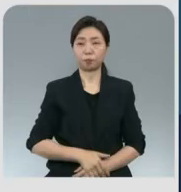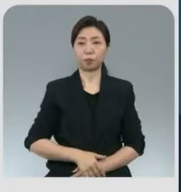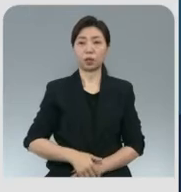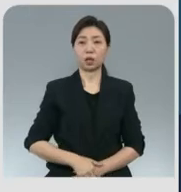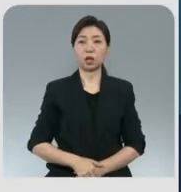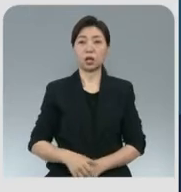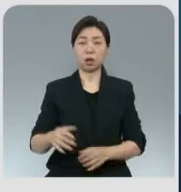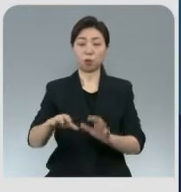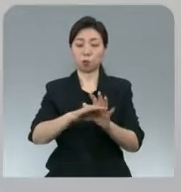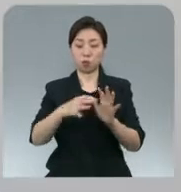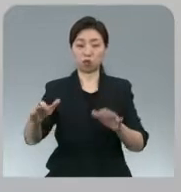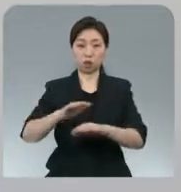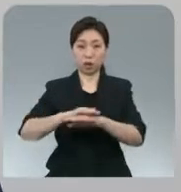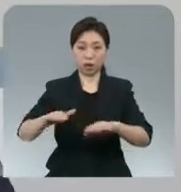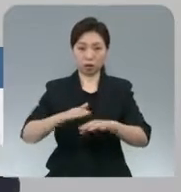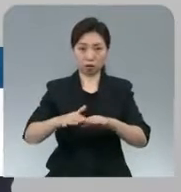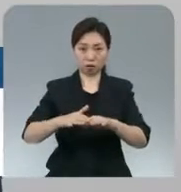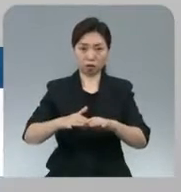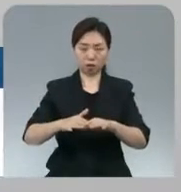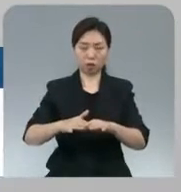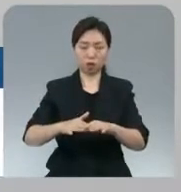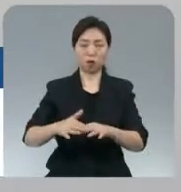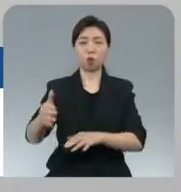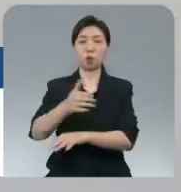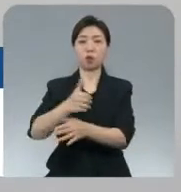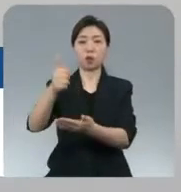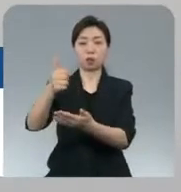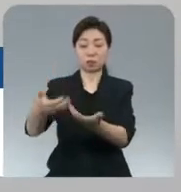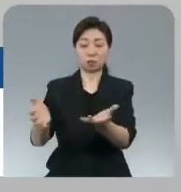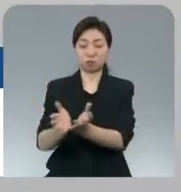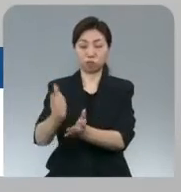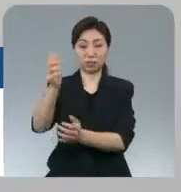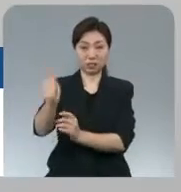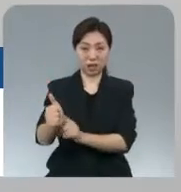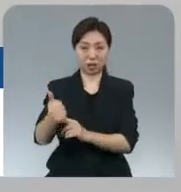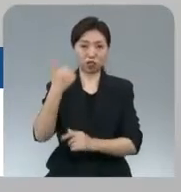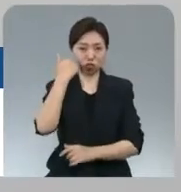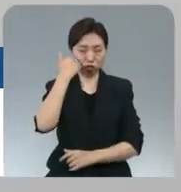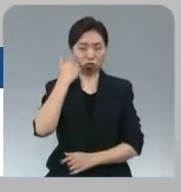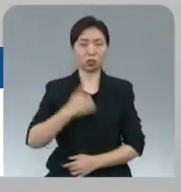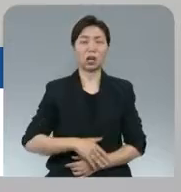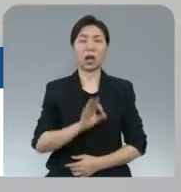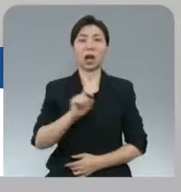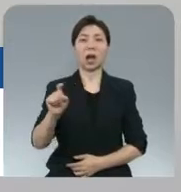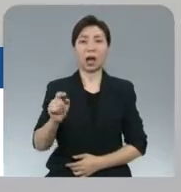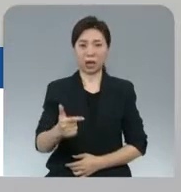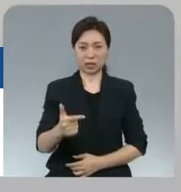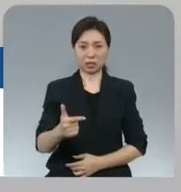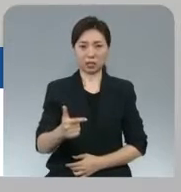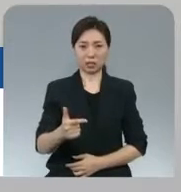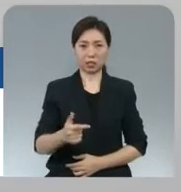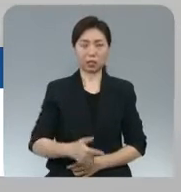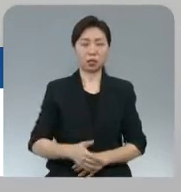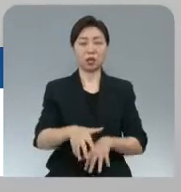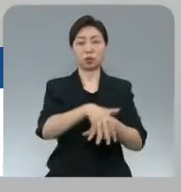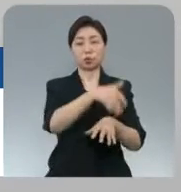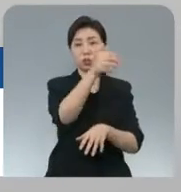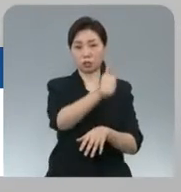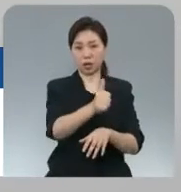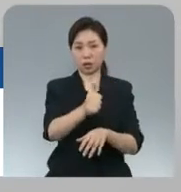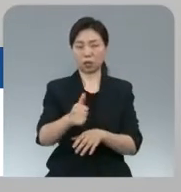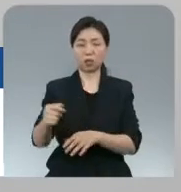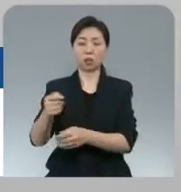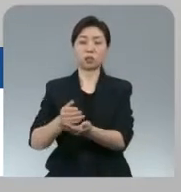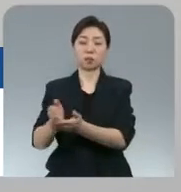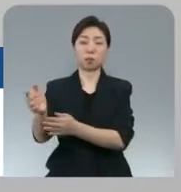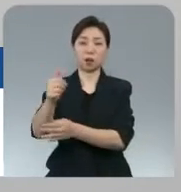komitees das sich mit der berücksichtigung der wahlversprechen beschäftigen das übergangs gremium wird wie vorher angekündigt aus sieben unter komitees